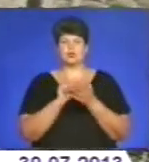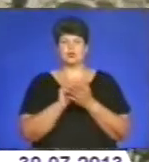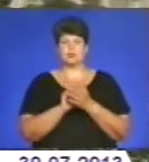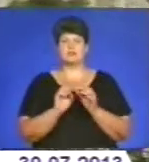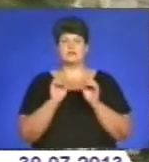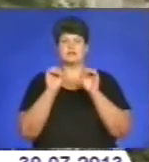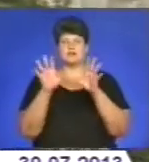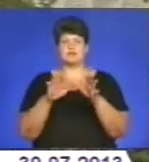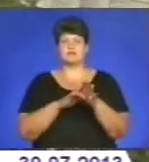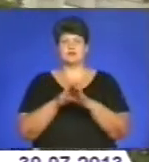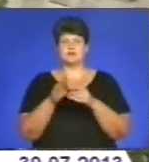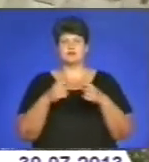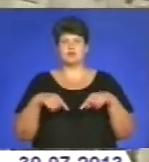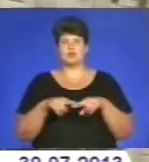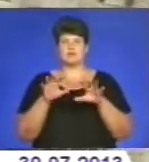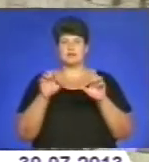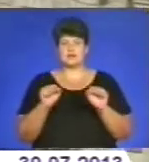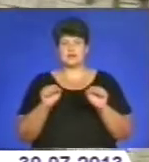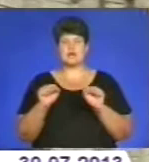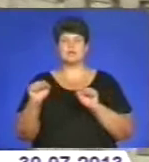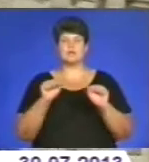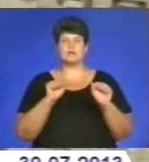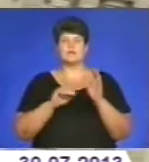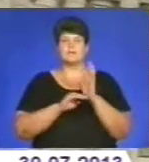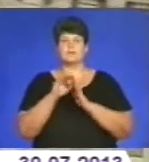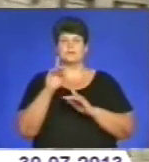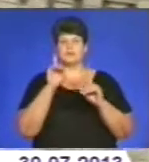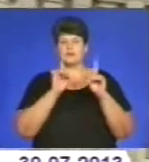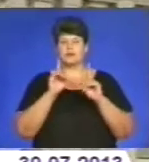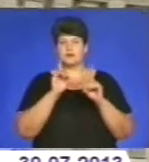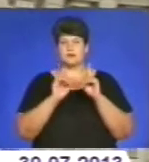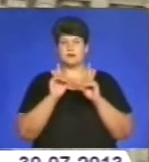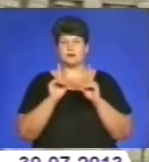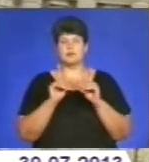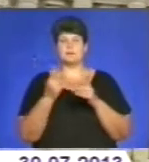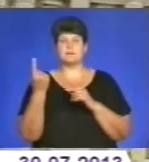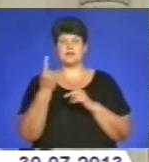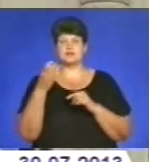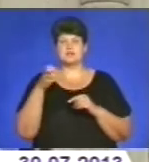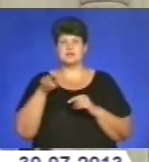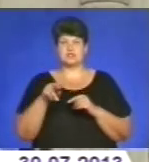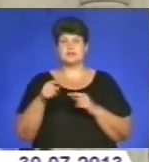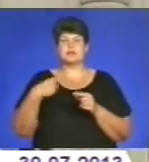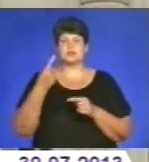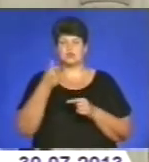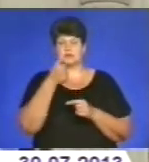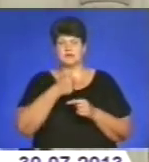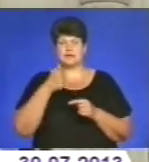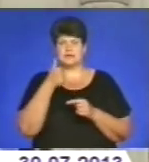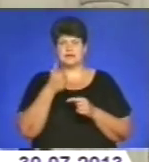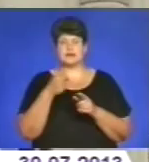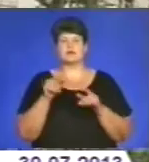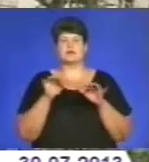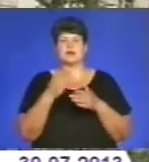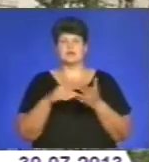розгляд виконавчих органів влади. Якщо парламент не відхилить пропозиції Мінсоцполітики, то вже від 1 січня наступного року механізм